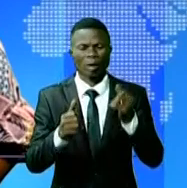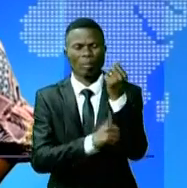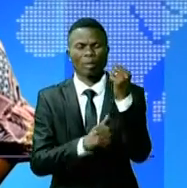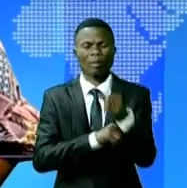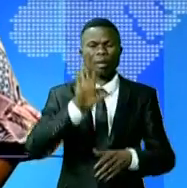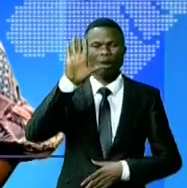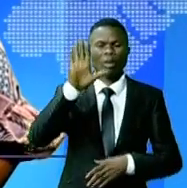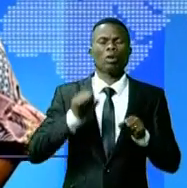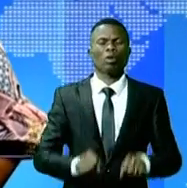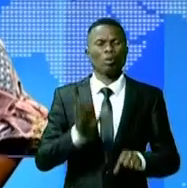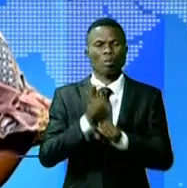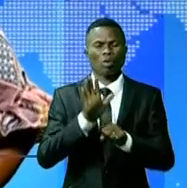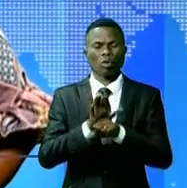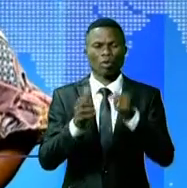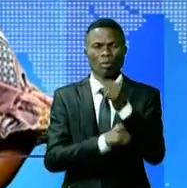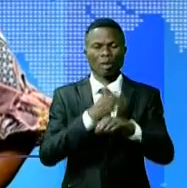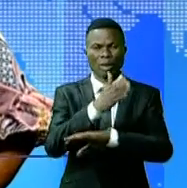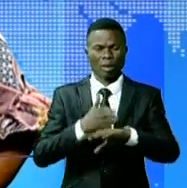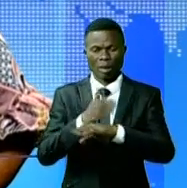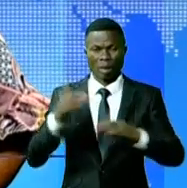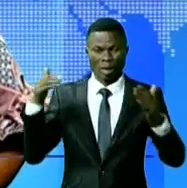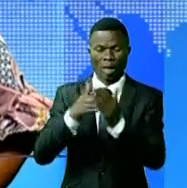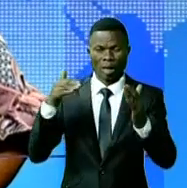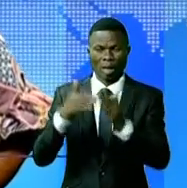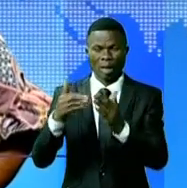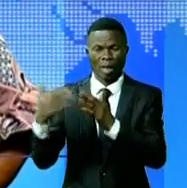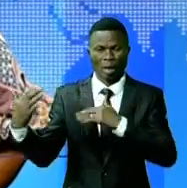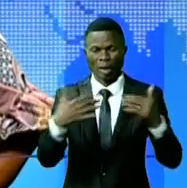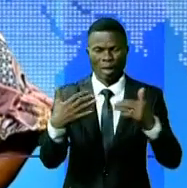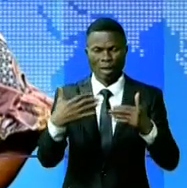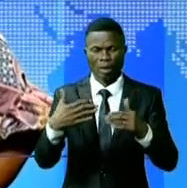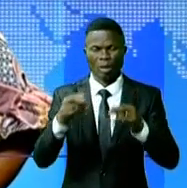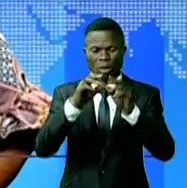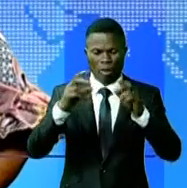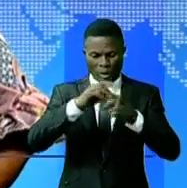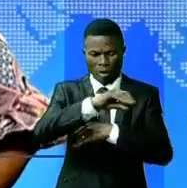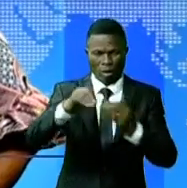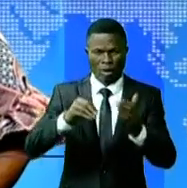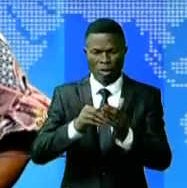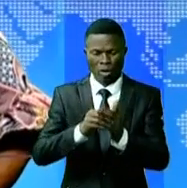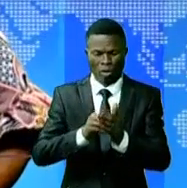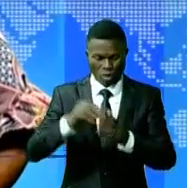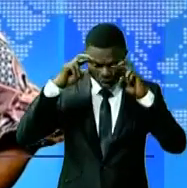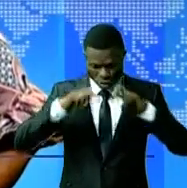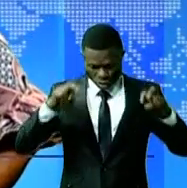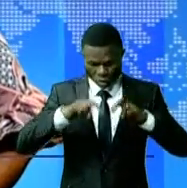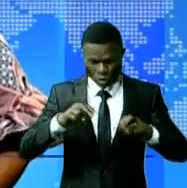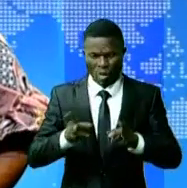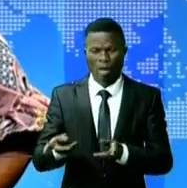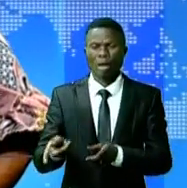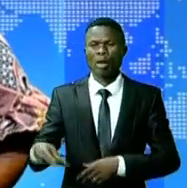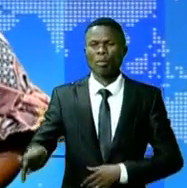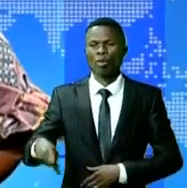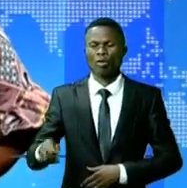et plusieurs blessés, c'est le bilan d'une attaque de groupes armés au centre de recherche de l'INERA à Nioka dans la province